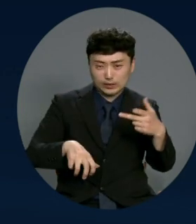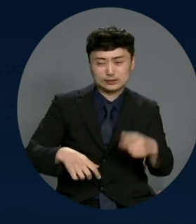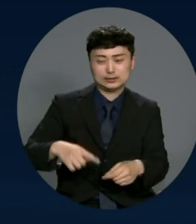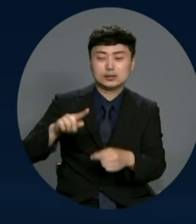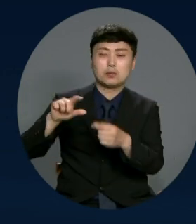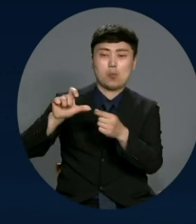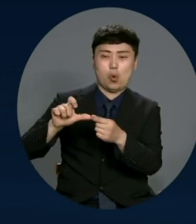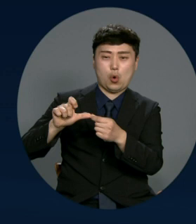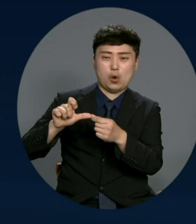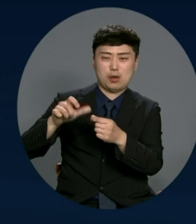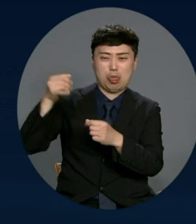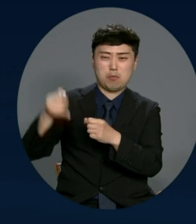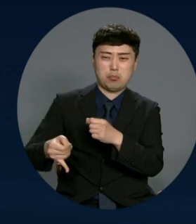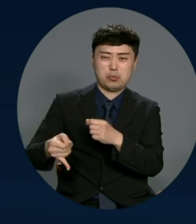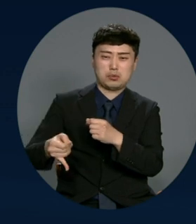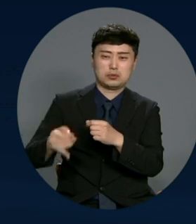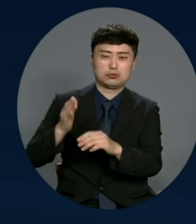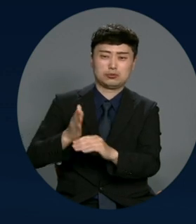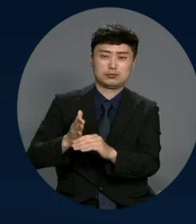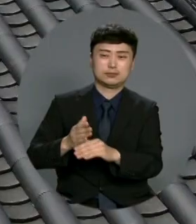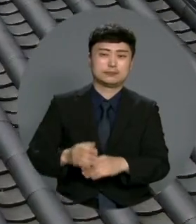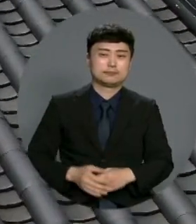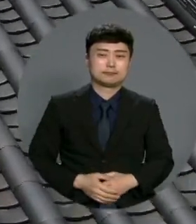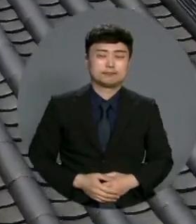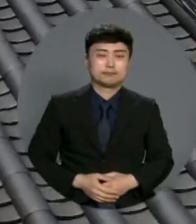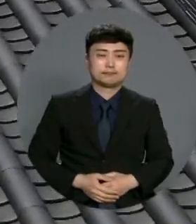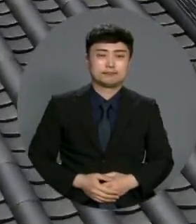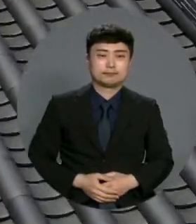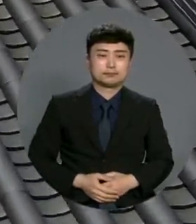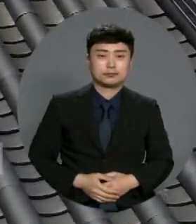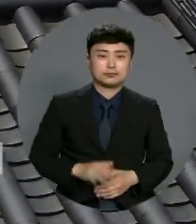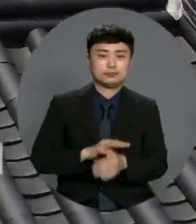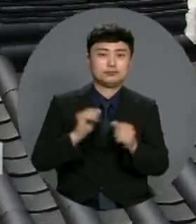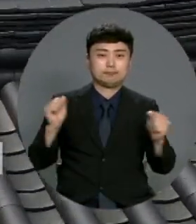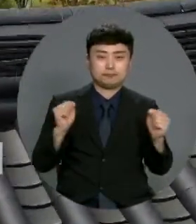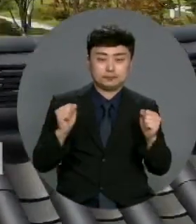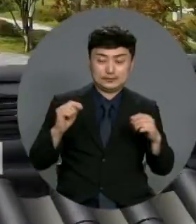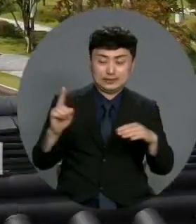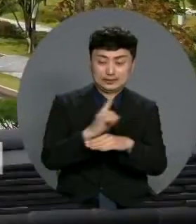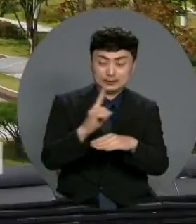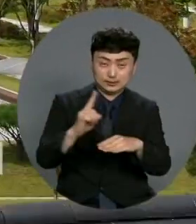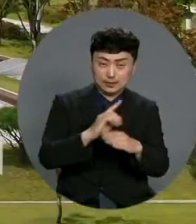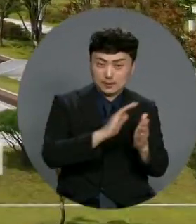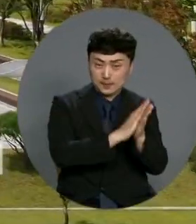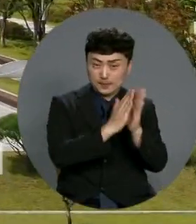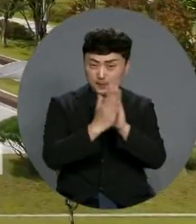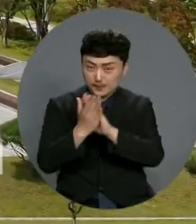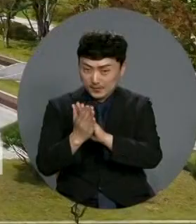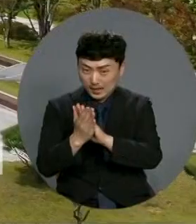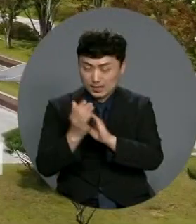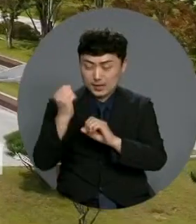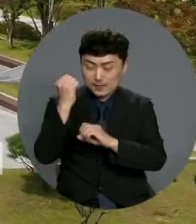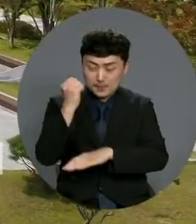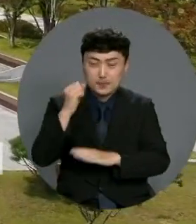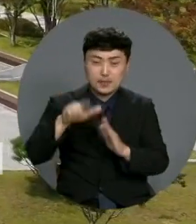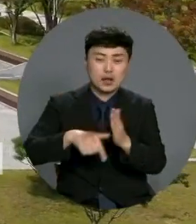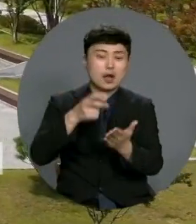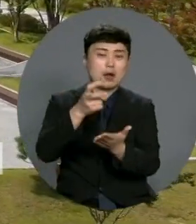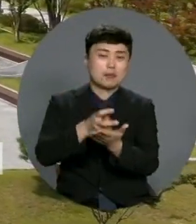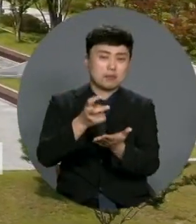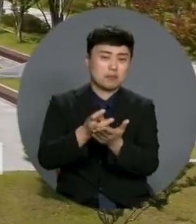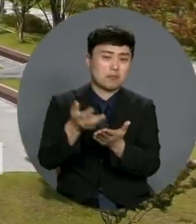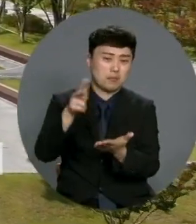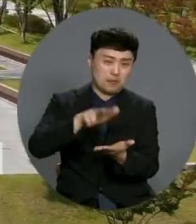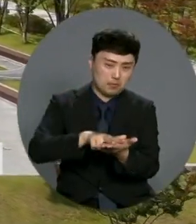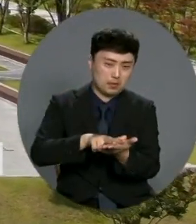15번째로 최하위 수준에 머물러 있습니다. 경상북도는 디지털 대전환을 뒷받침하기 위해 조례 제정 등